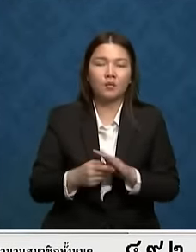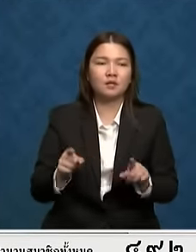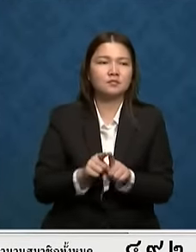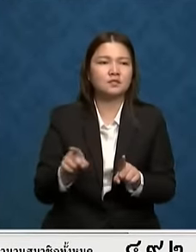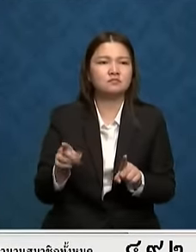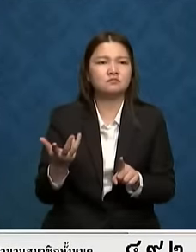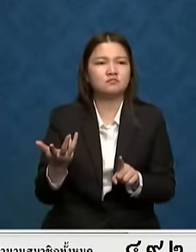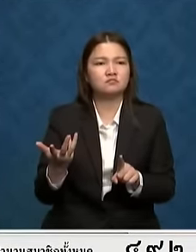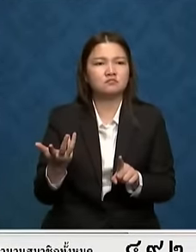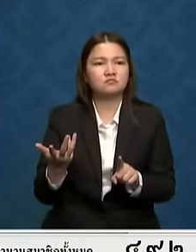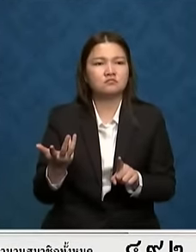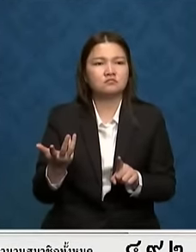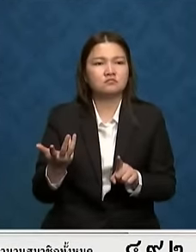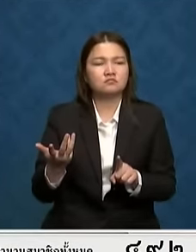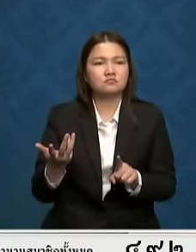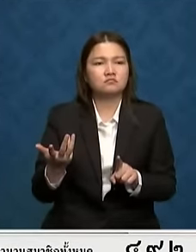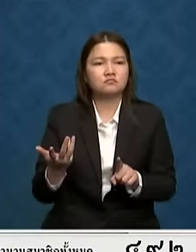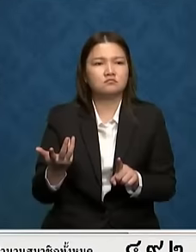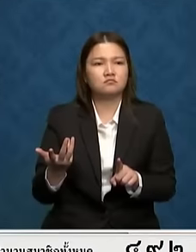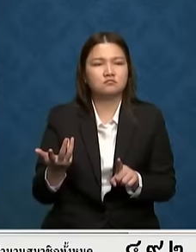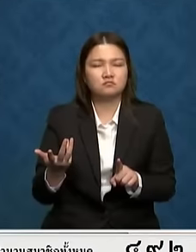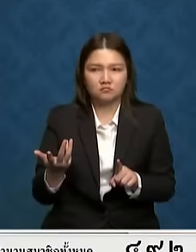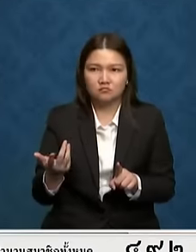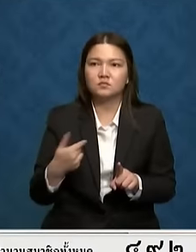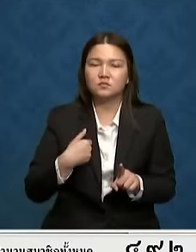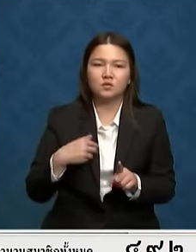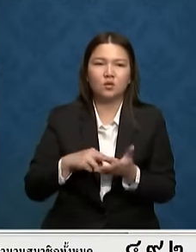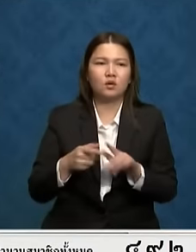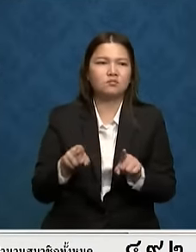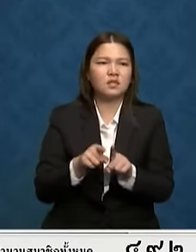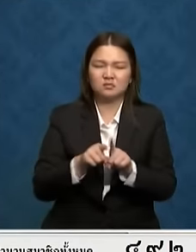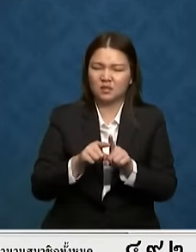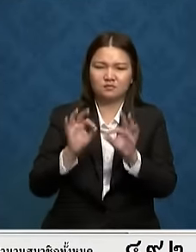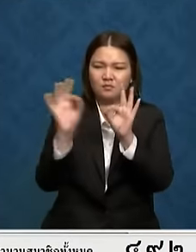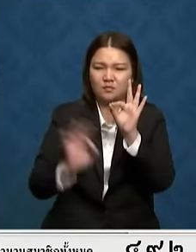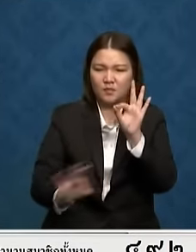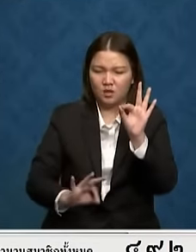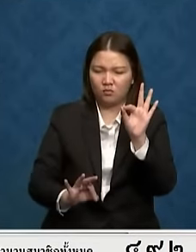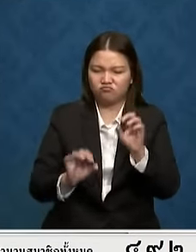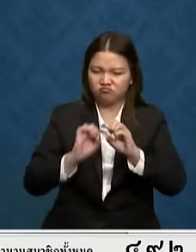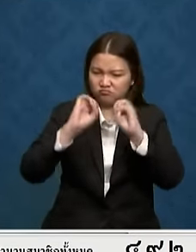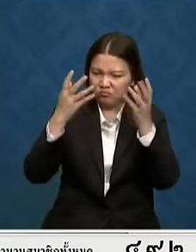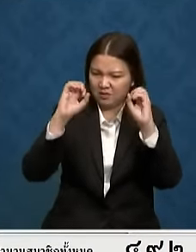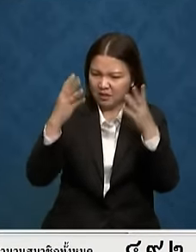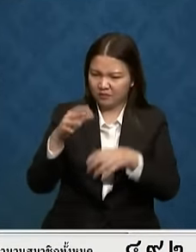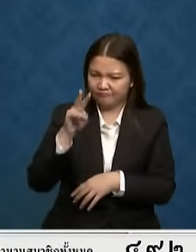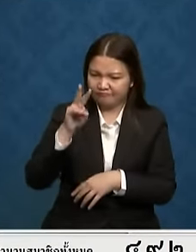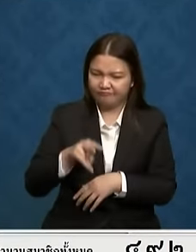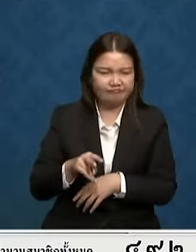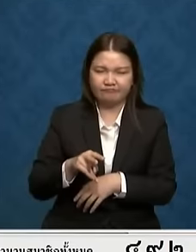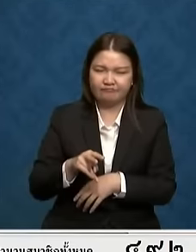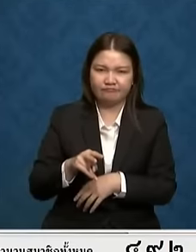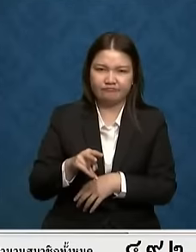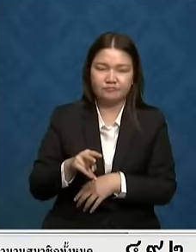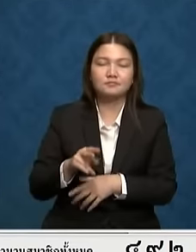พิจารณาในการทำในการรายงานแบบไม่มีความชัดเจนแบบนี้ค่ะท่านประธานท่านประธานที่